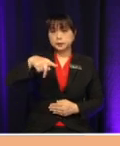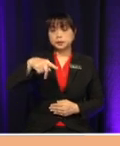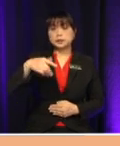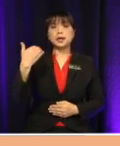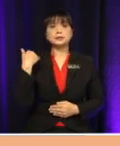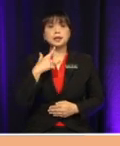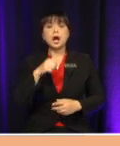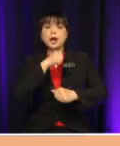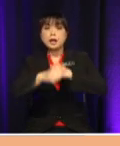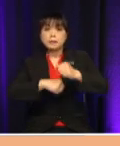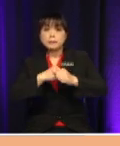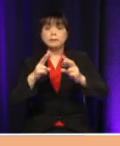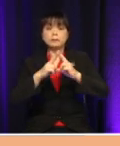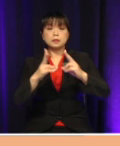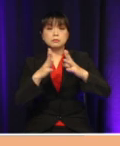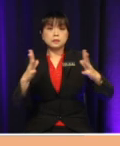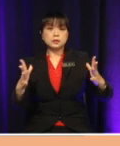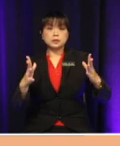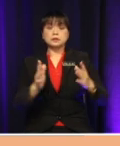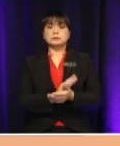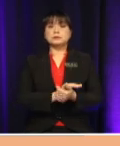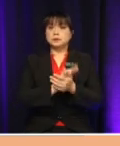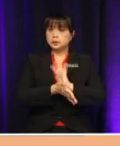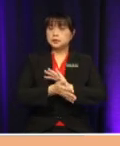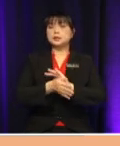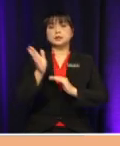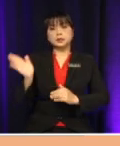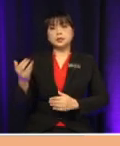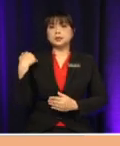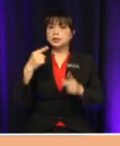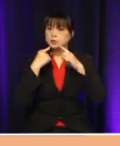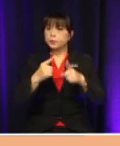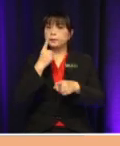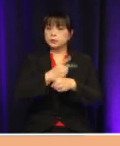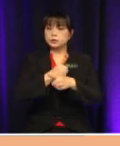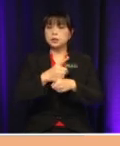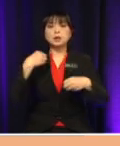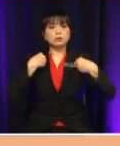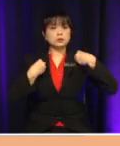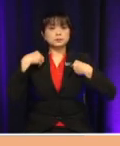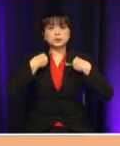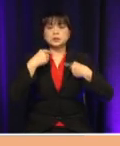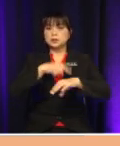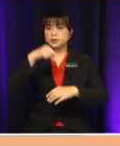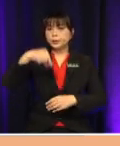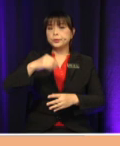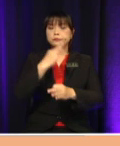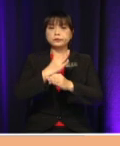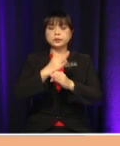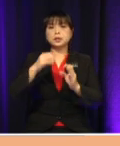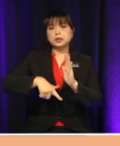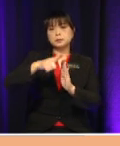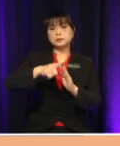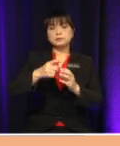sumber maksud ini adalah jawaban yang betul ya oke organisme-organisme di Q berfungsi lebih banyak